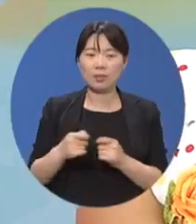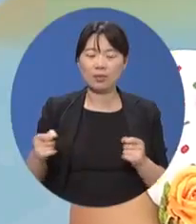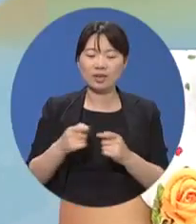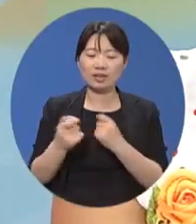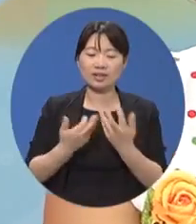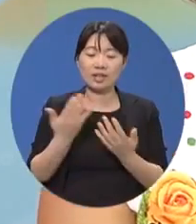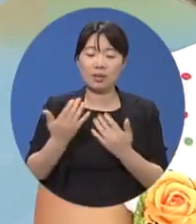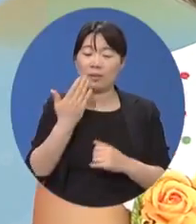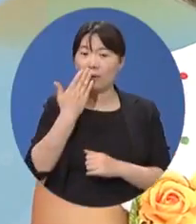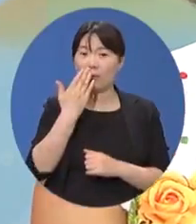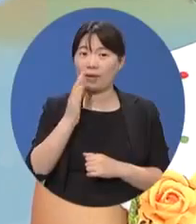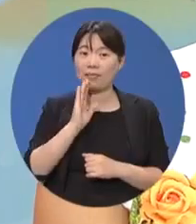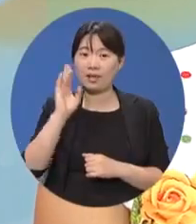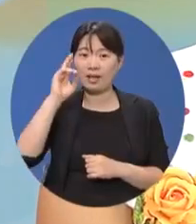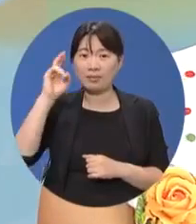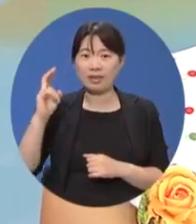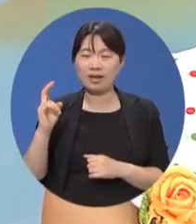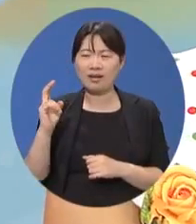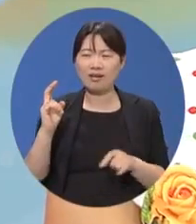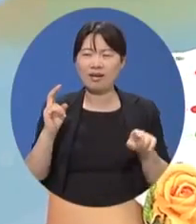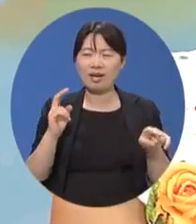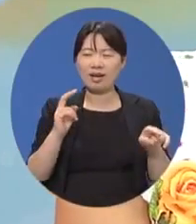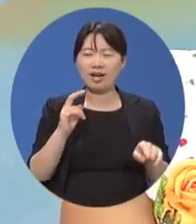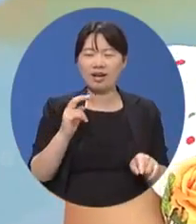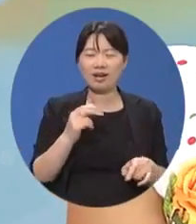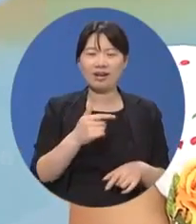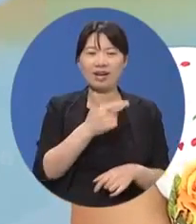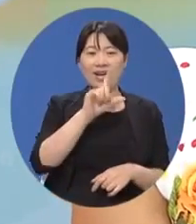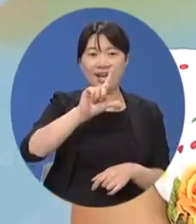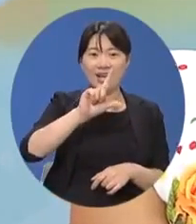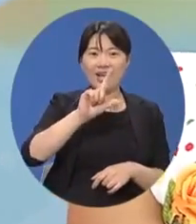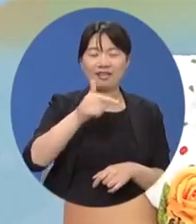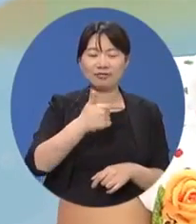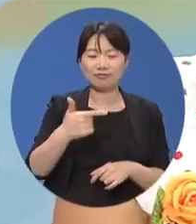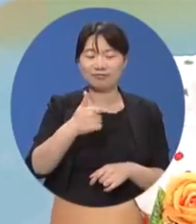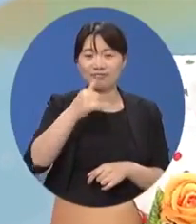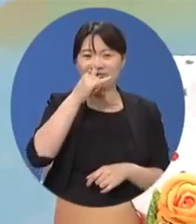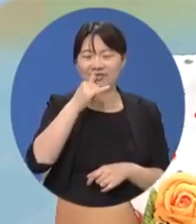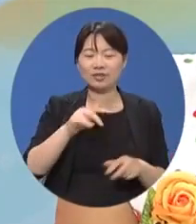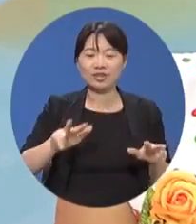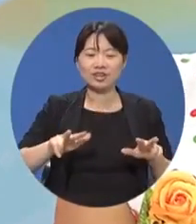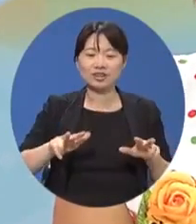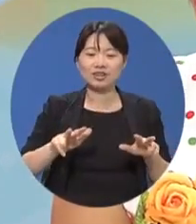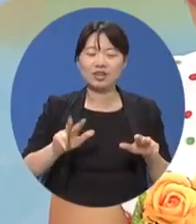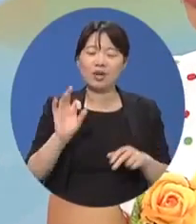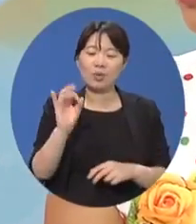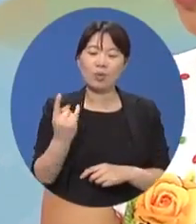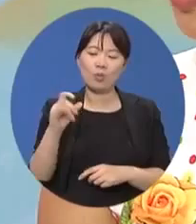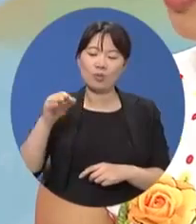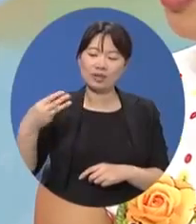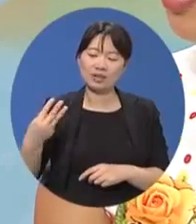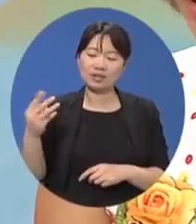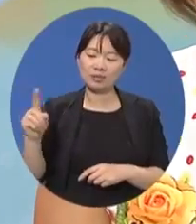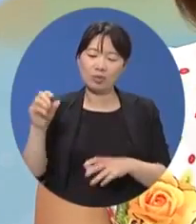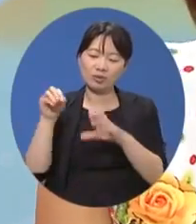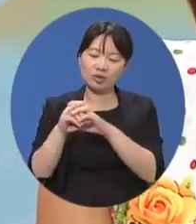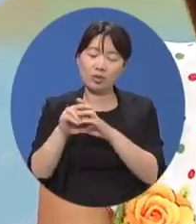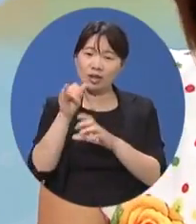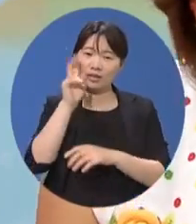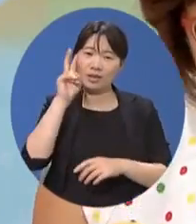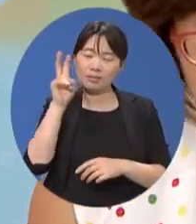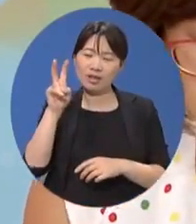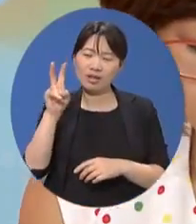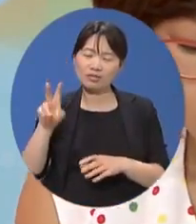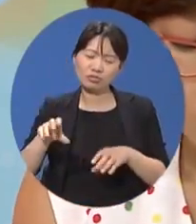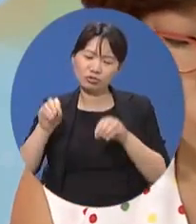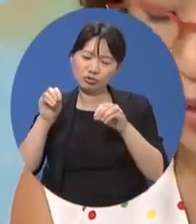있겠죠 맛있어요 줄 안정성 여기 지금 오일도 볼 오션 더해 기차